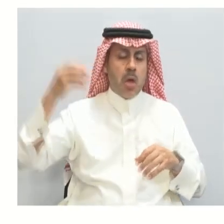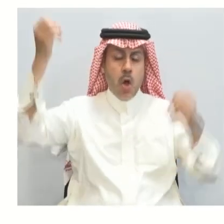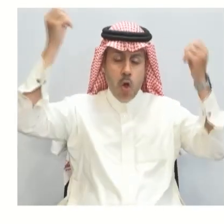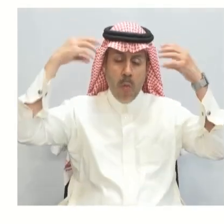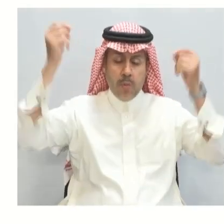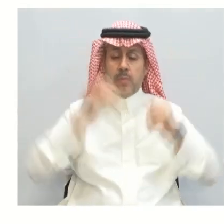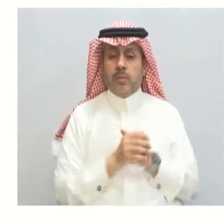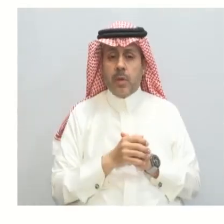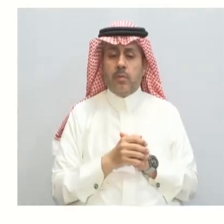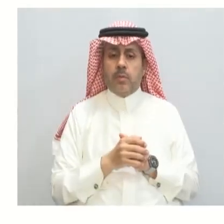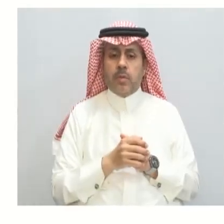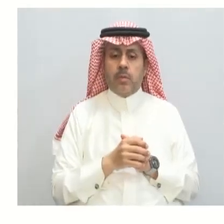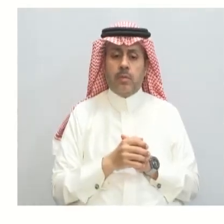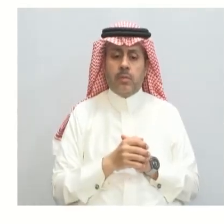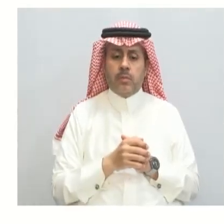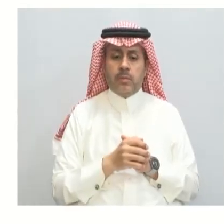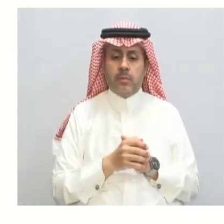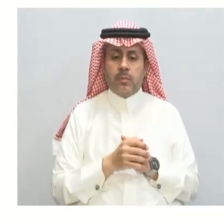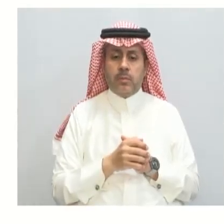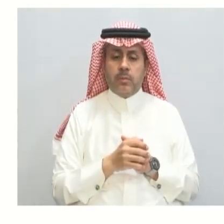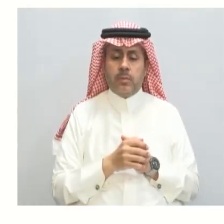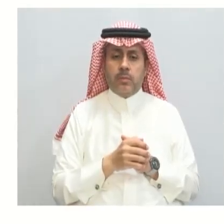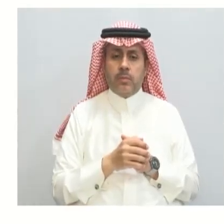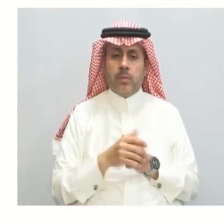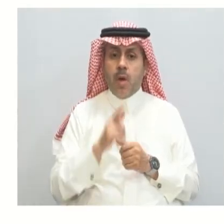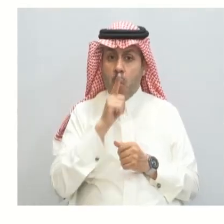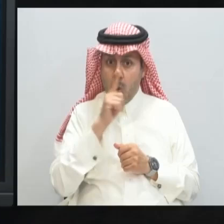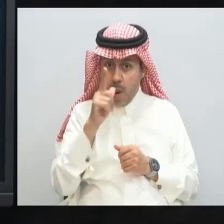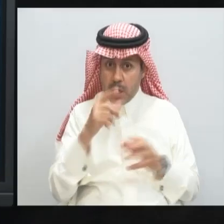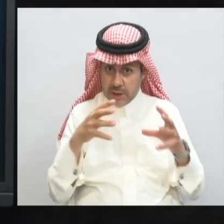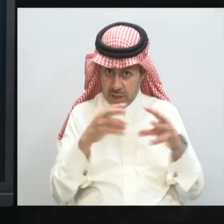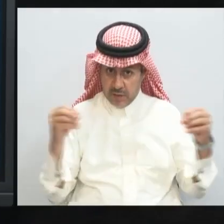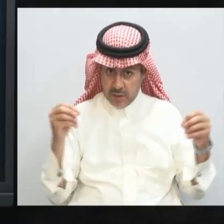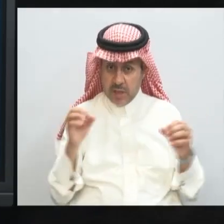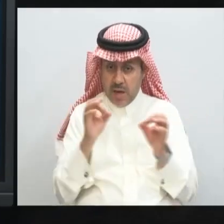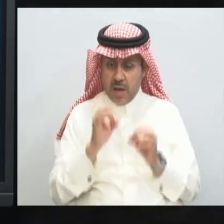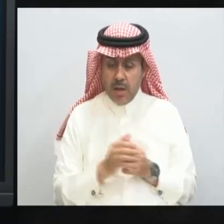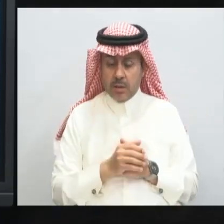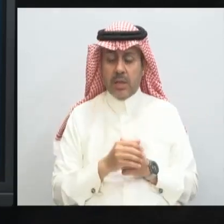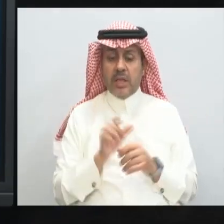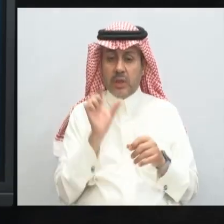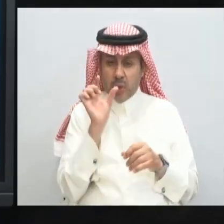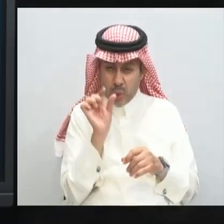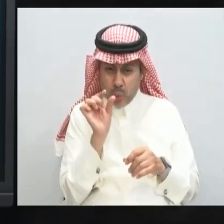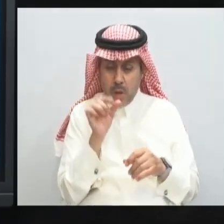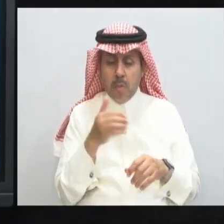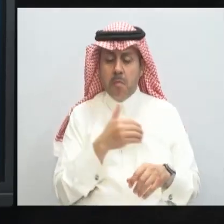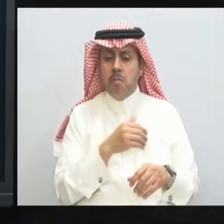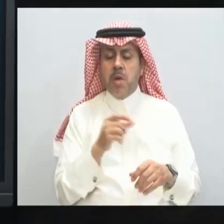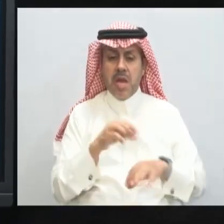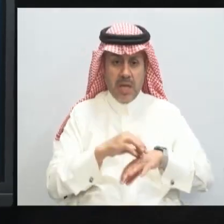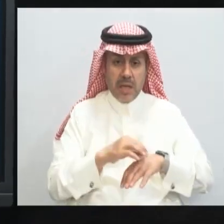وقليل من عبادي الشكور لهذا نتذكر ان ان في الانسان صفات